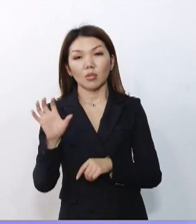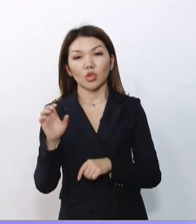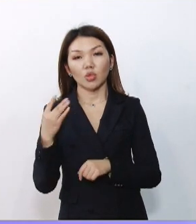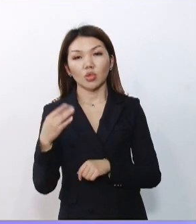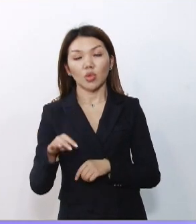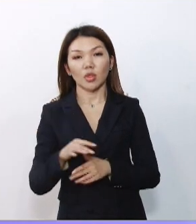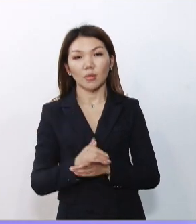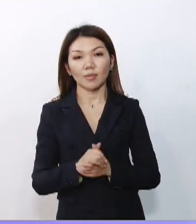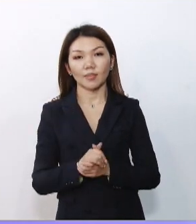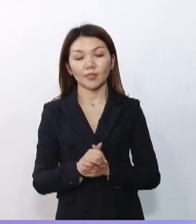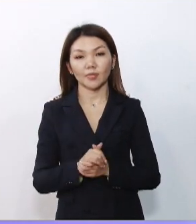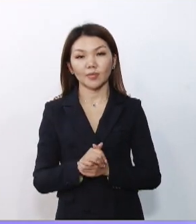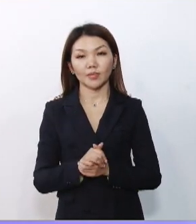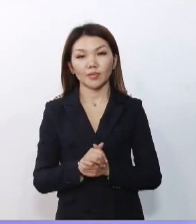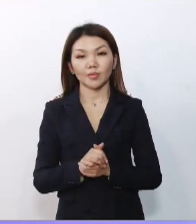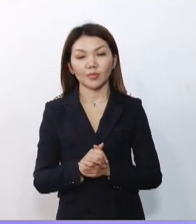540.